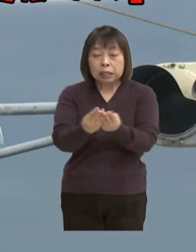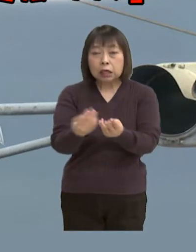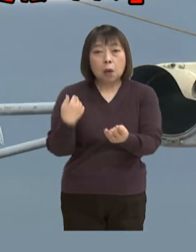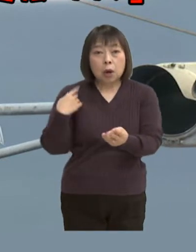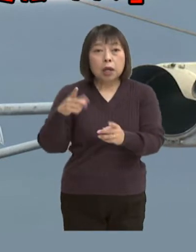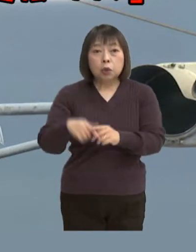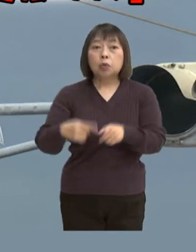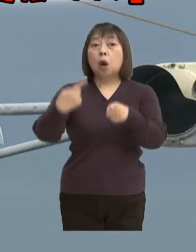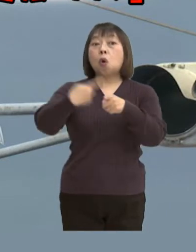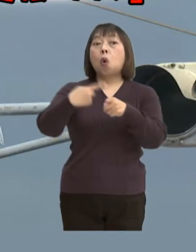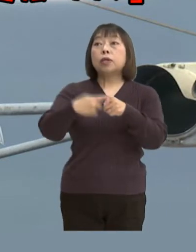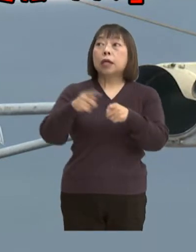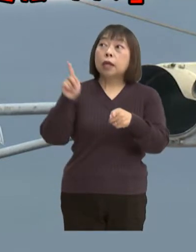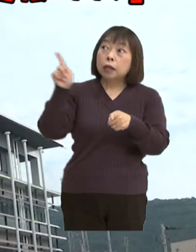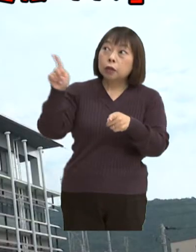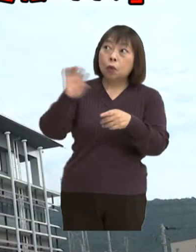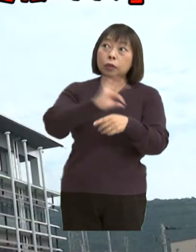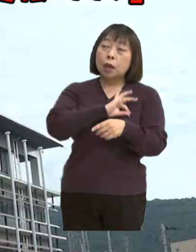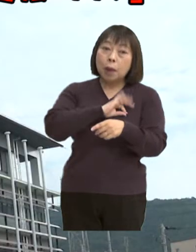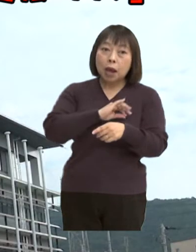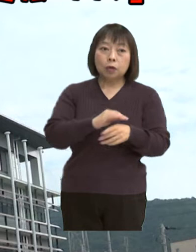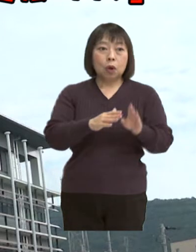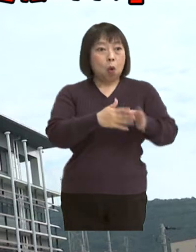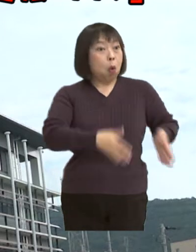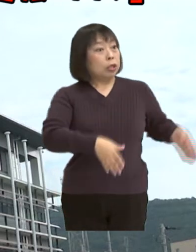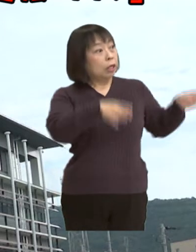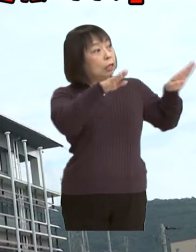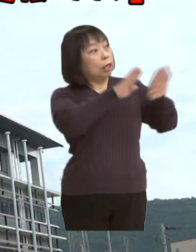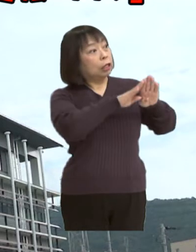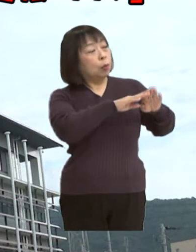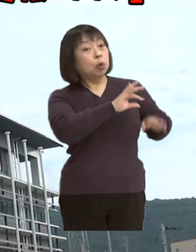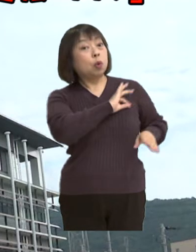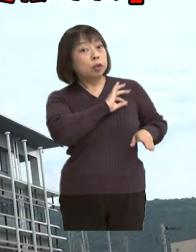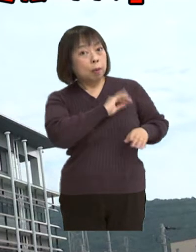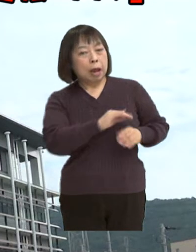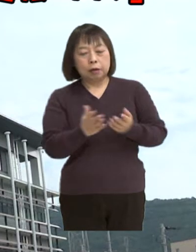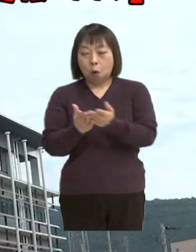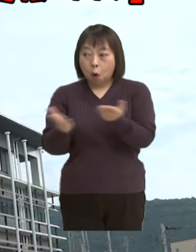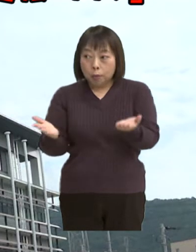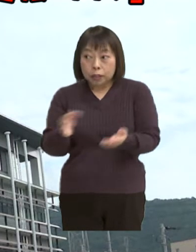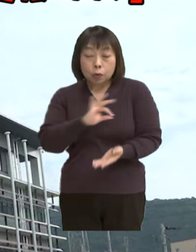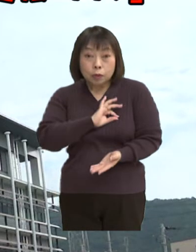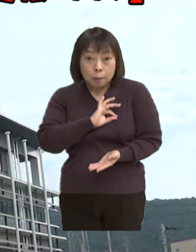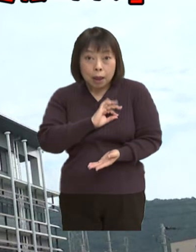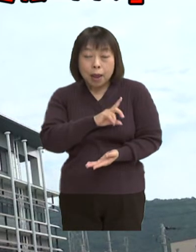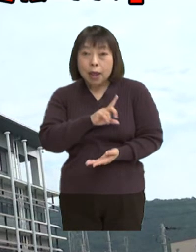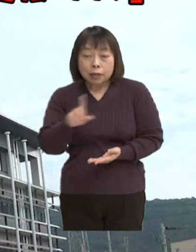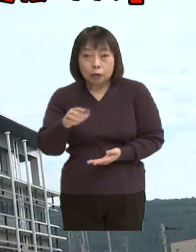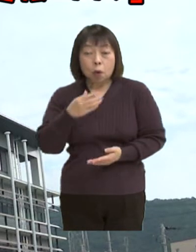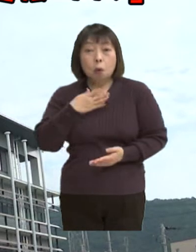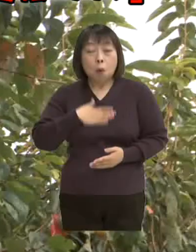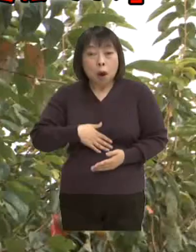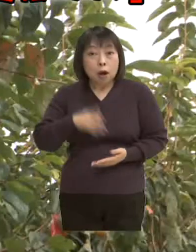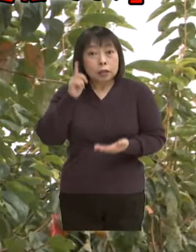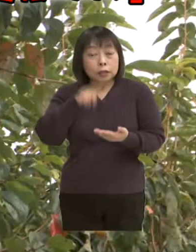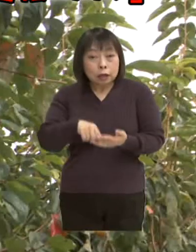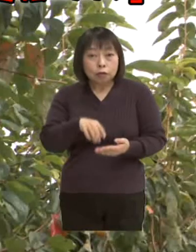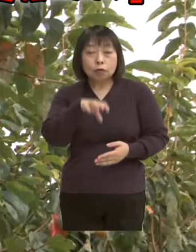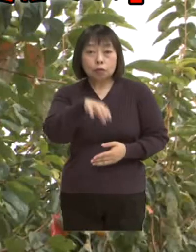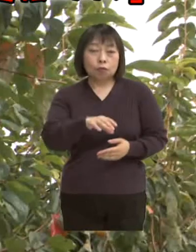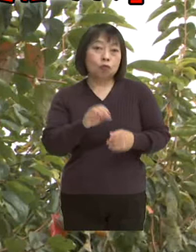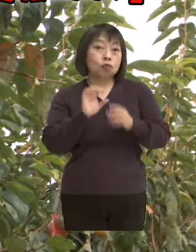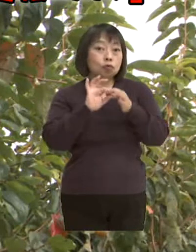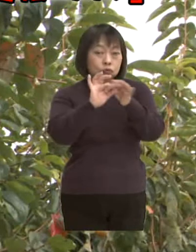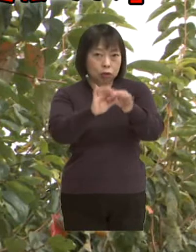の交差点、大きい建物の名前、お店の名前など近くの目標となるものを答えてください。